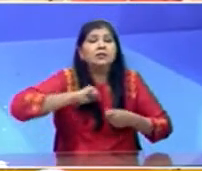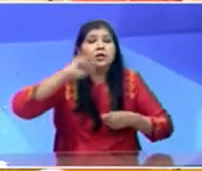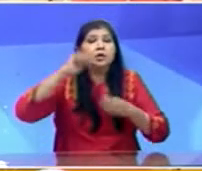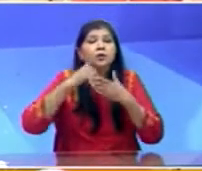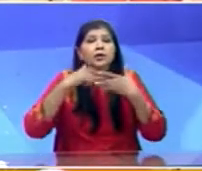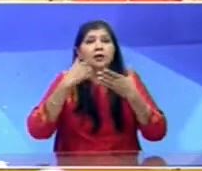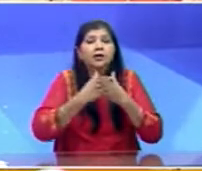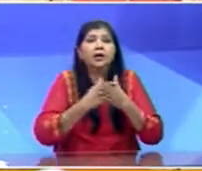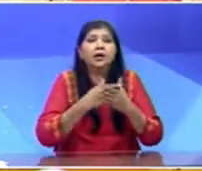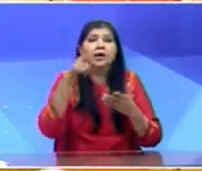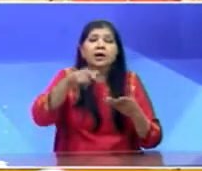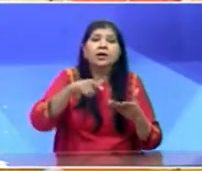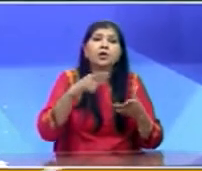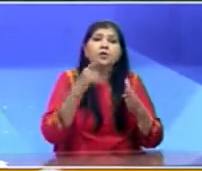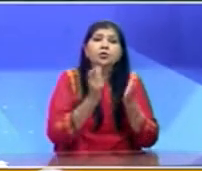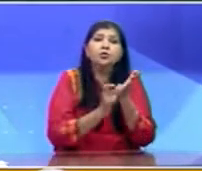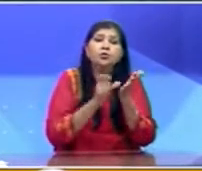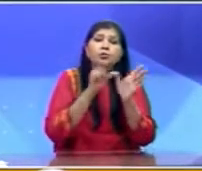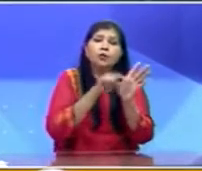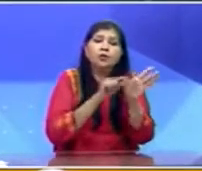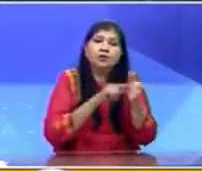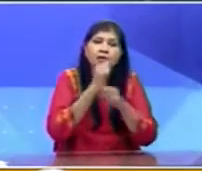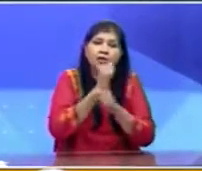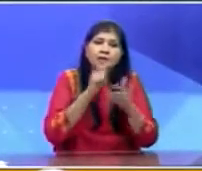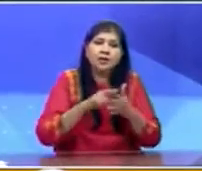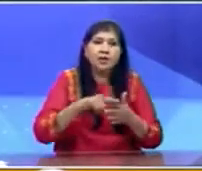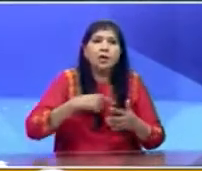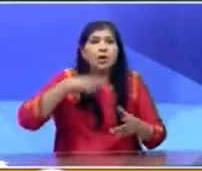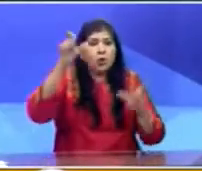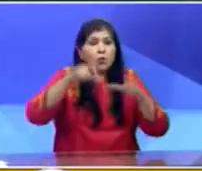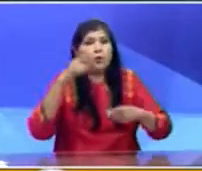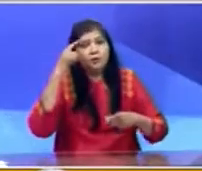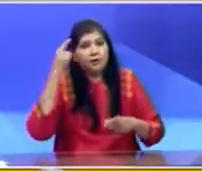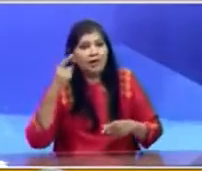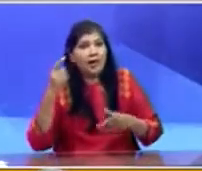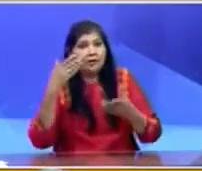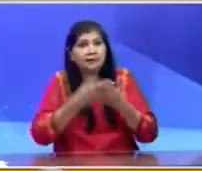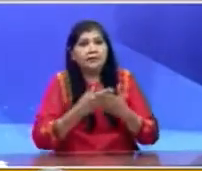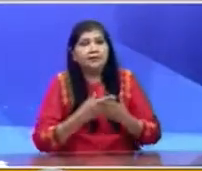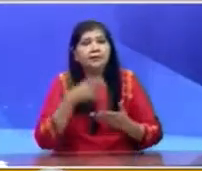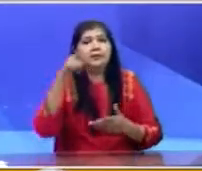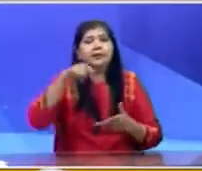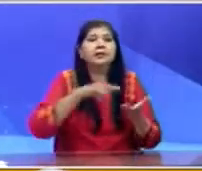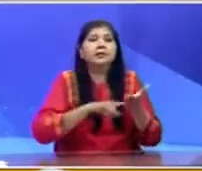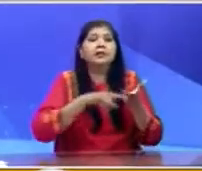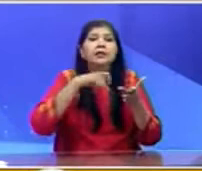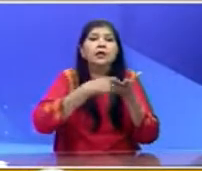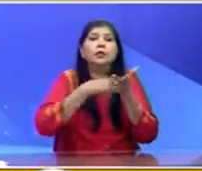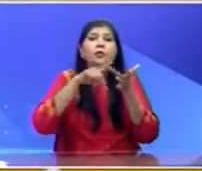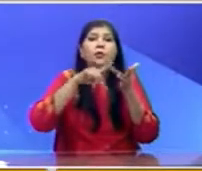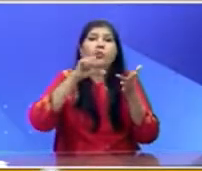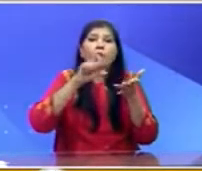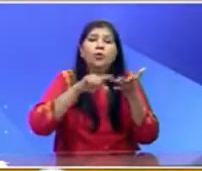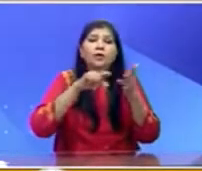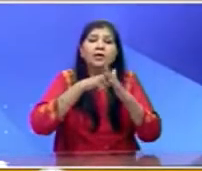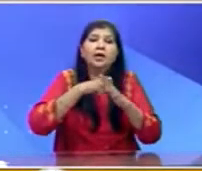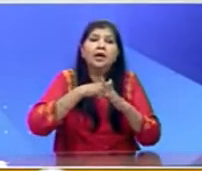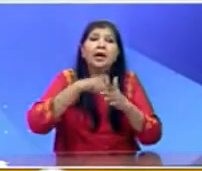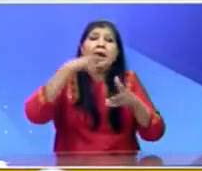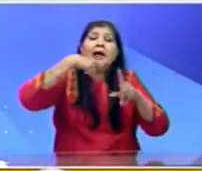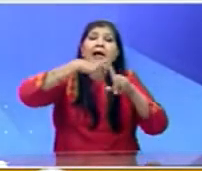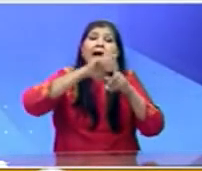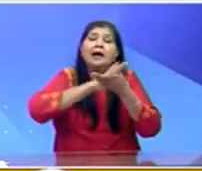की पुण्यतिथि पर लोगों ने उन्हें याद किया। टिरोत सिंह जी ने खासी हिल्स